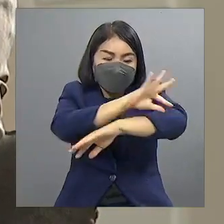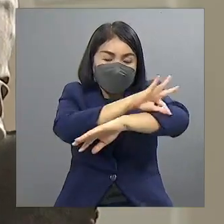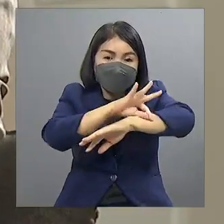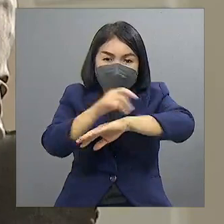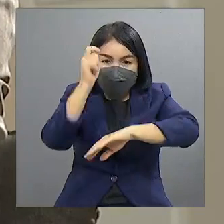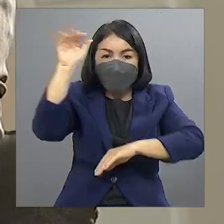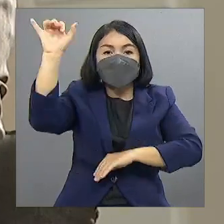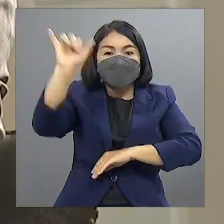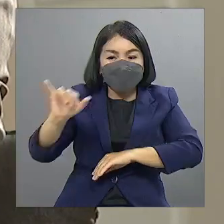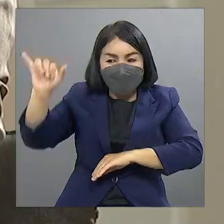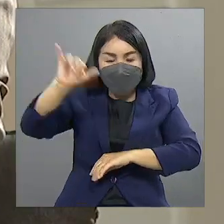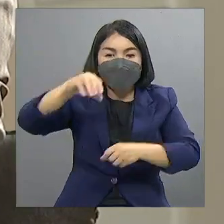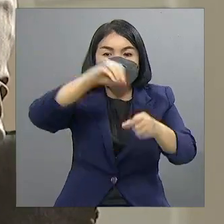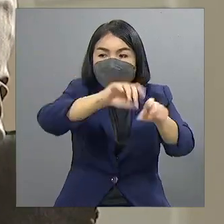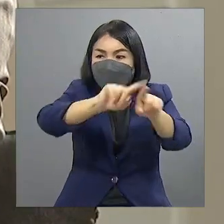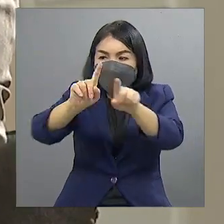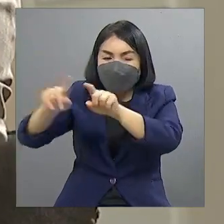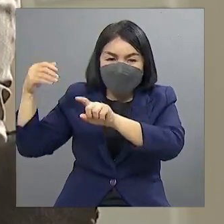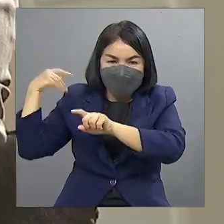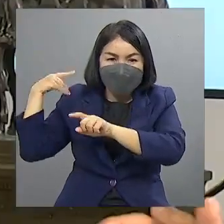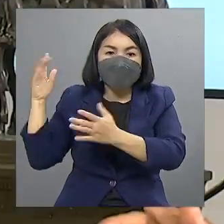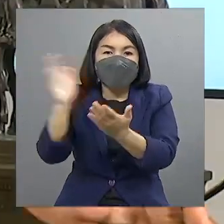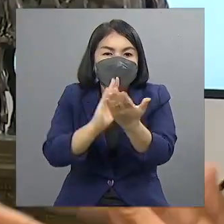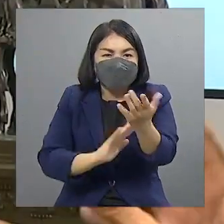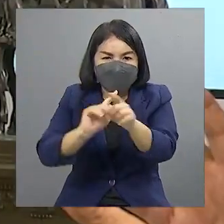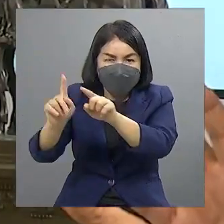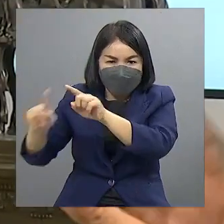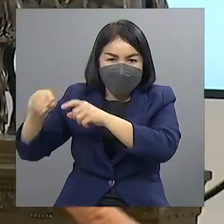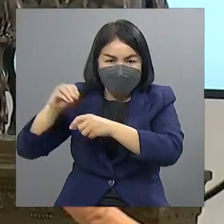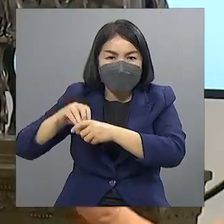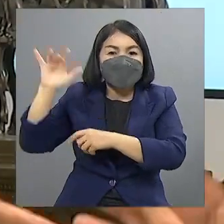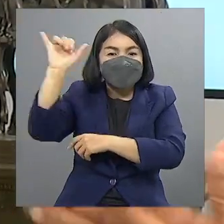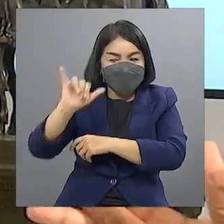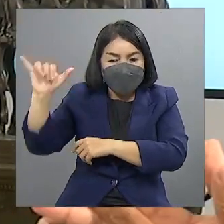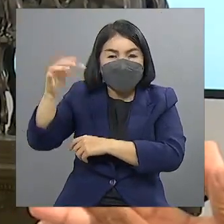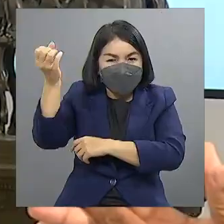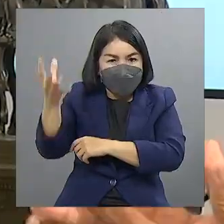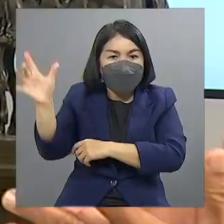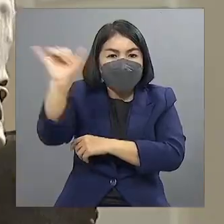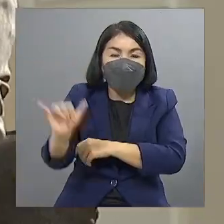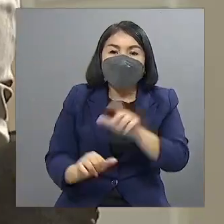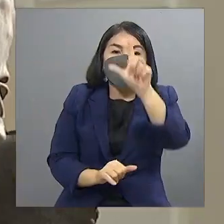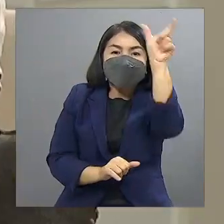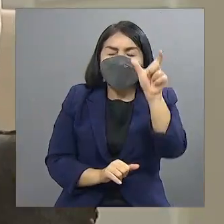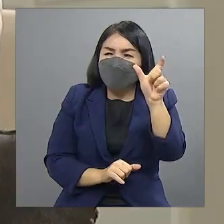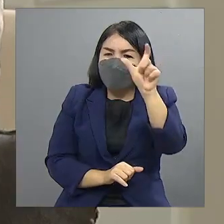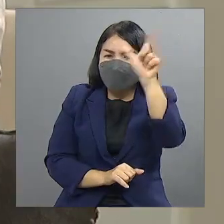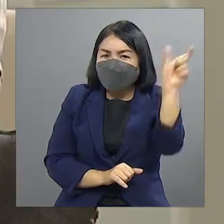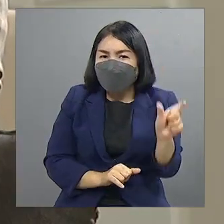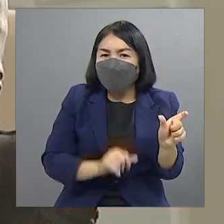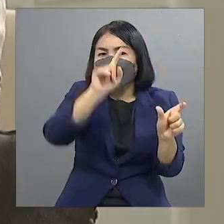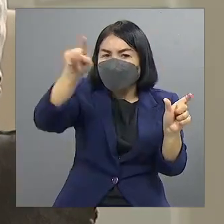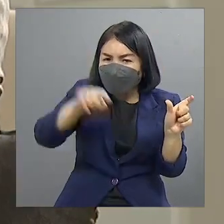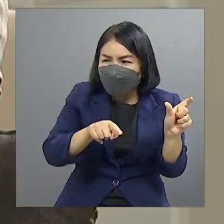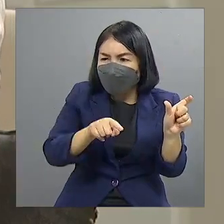มีอยู่หลายชาติด้วยกันแต่ส่วนใหญ่แล้วจะเป็นยุโรปก็คือว่าไม่เป็นอิตาเลียนก็เป็นอังกฤษนะครับหรือไม่เป็นอังกฤษก็จะ